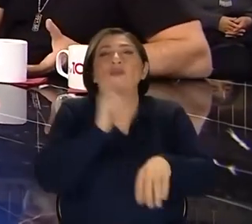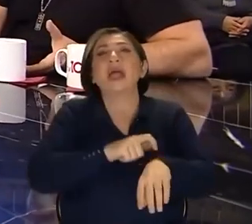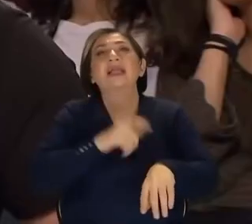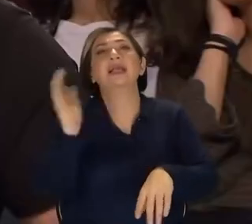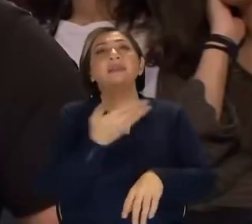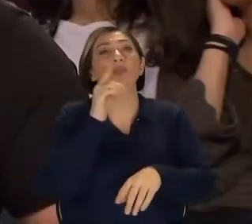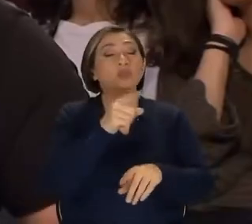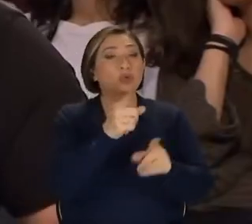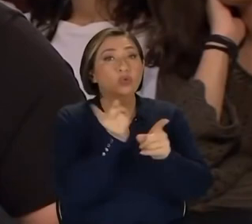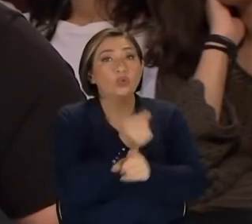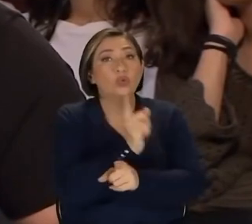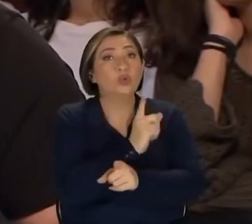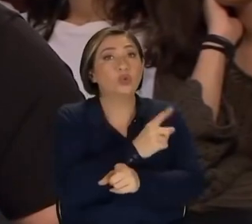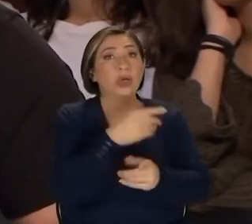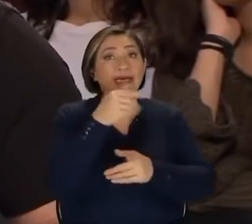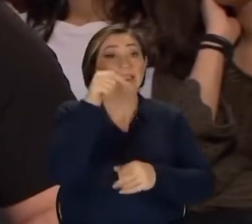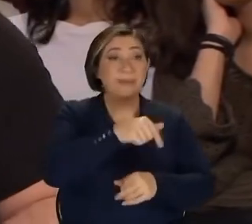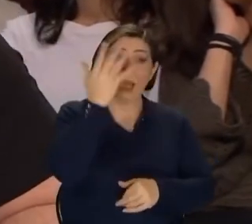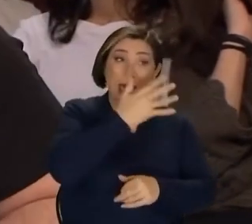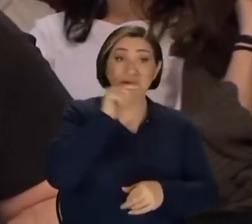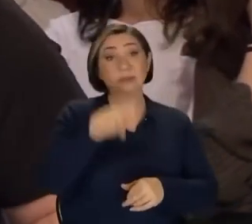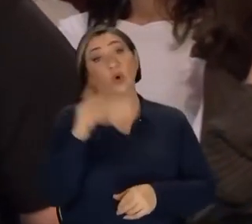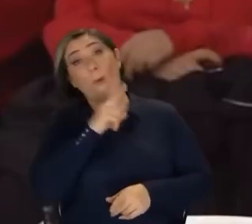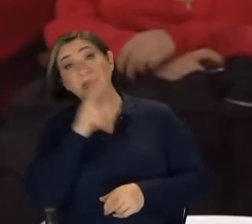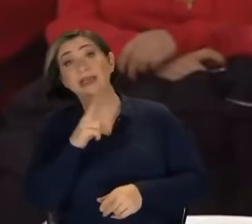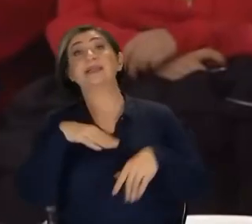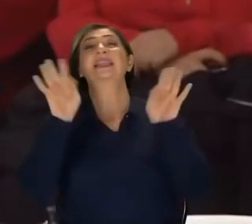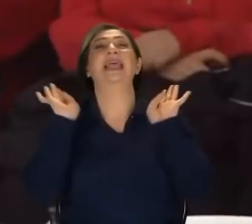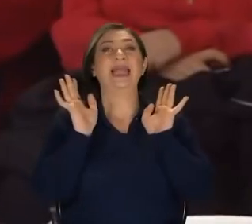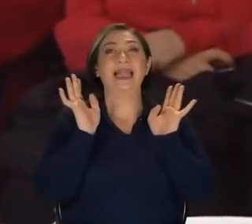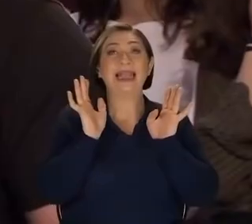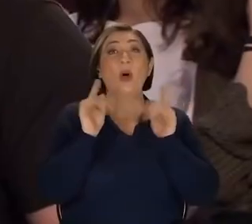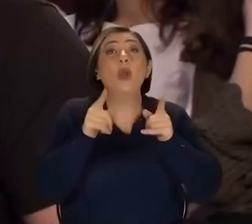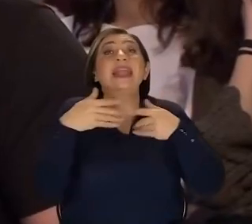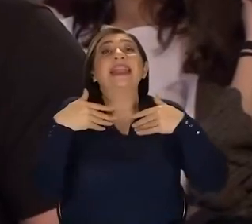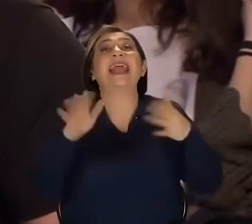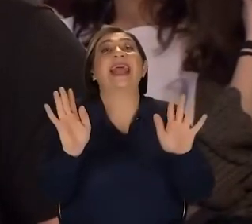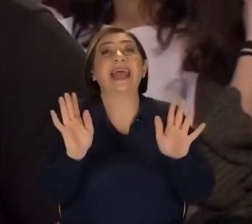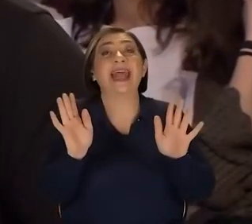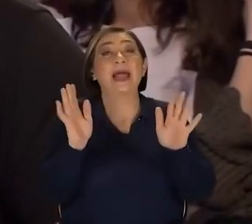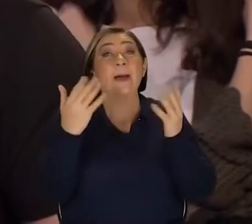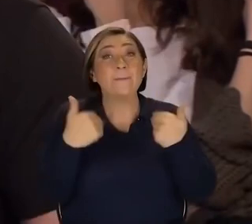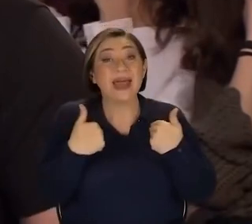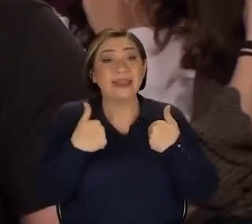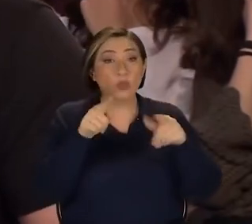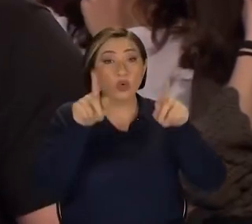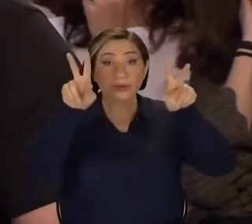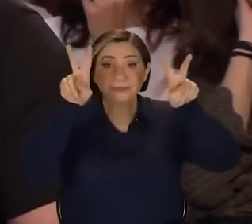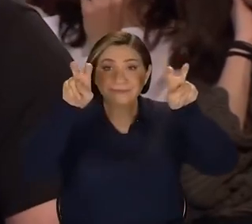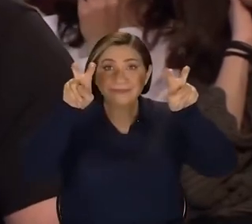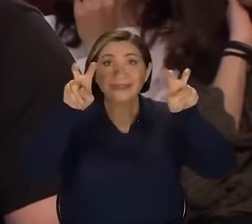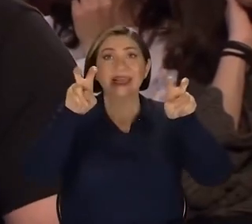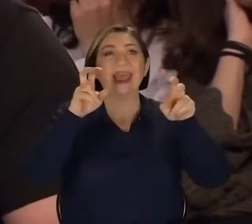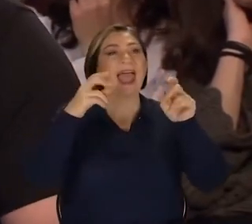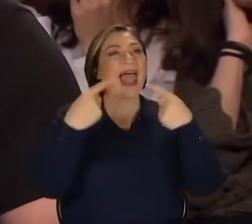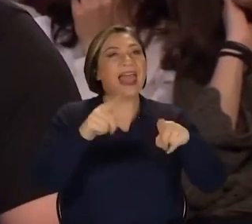Tür tarifi. Yani şimdi kara sonra komik. öyle değildi elbette. Ben temaların yani